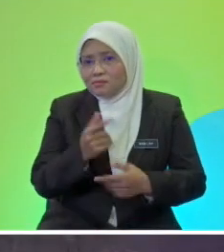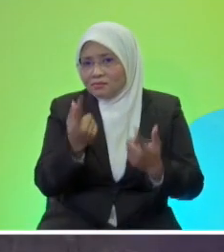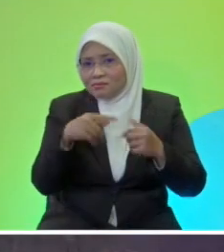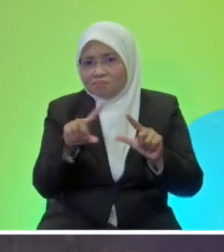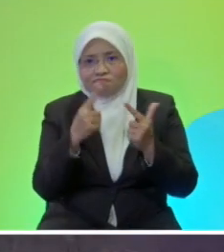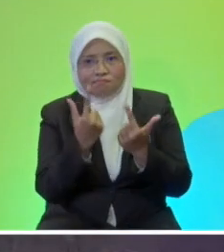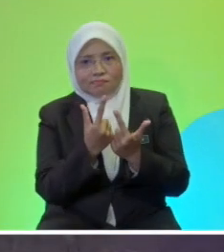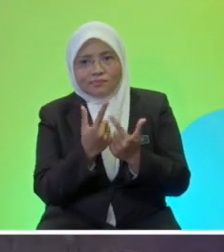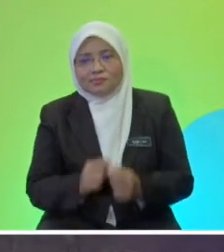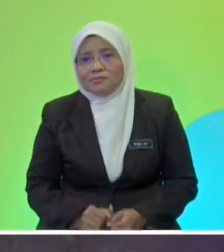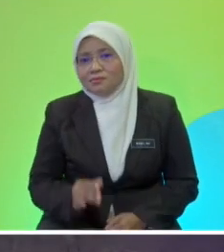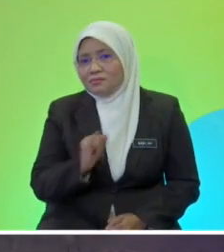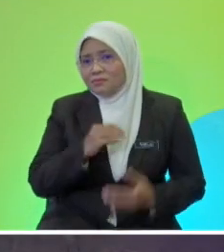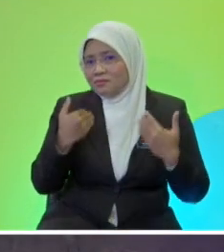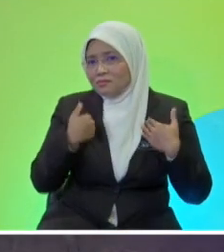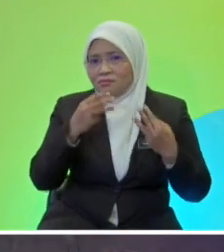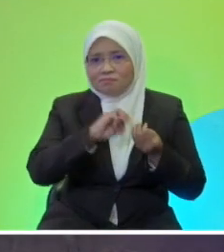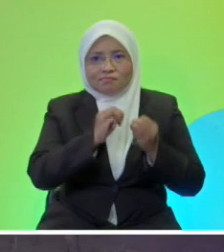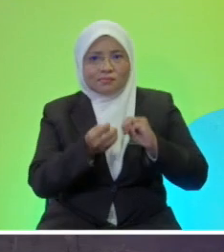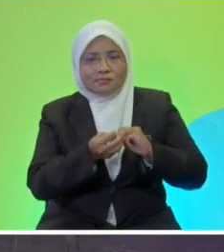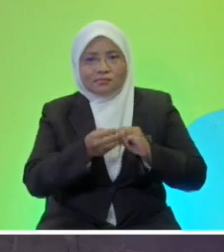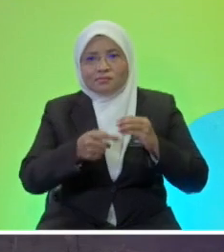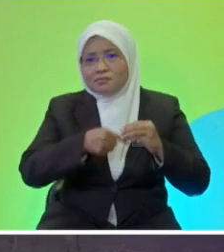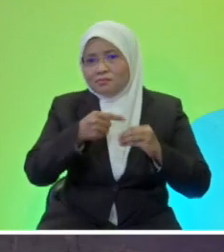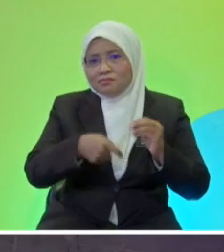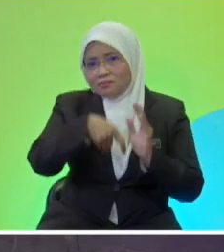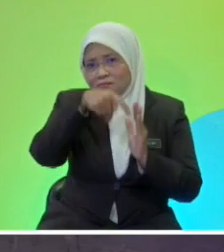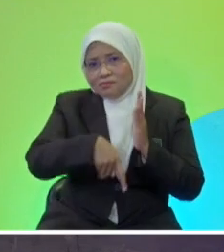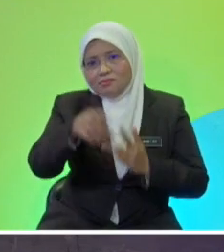berkaitan dengan penyakit gangguan JNE